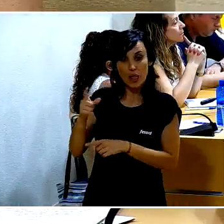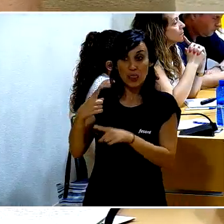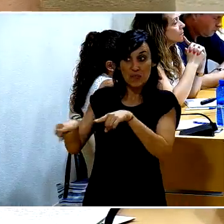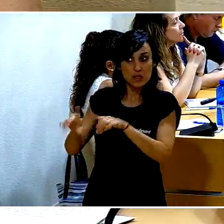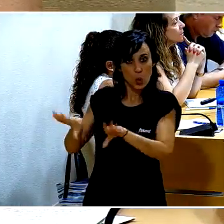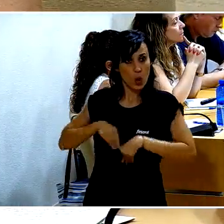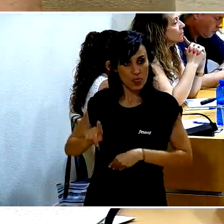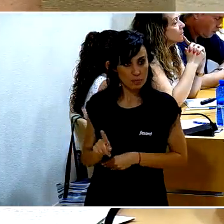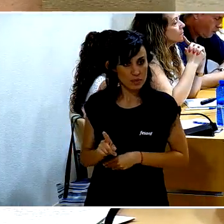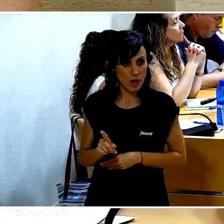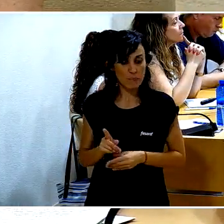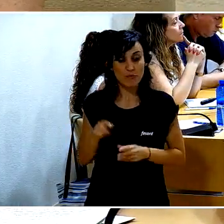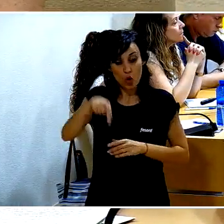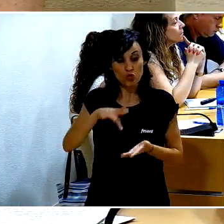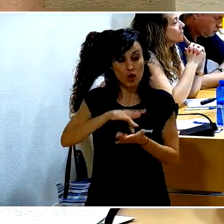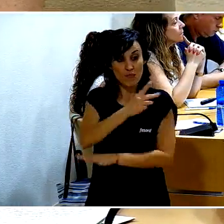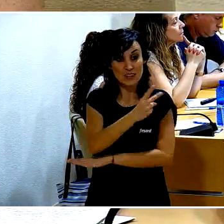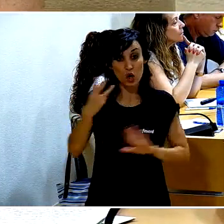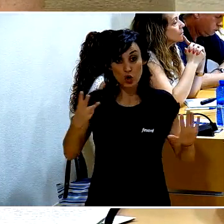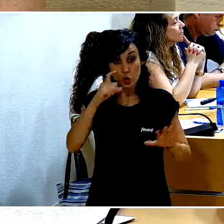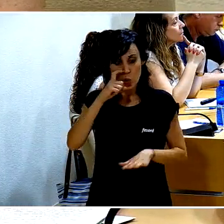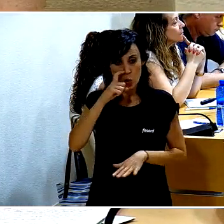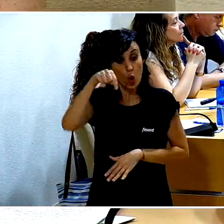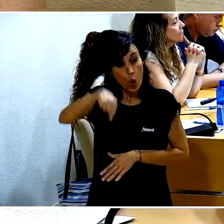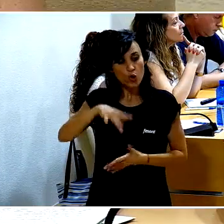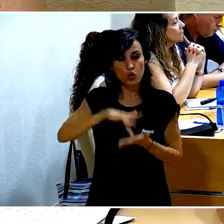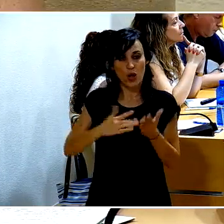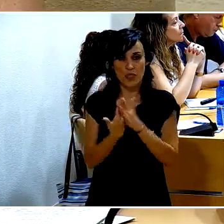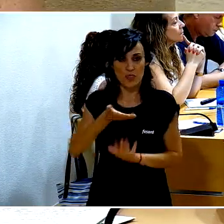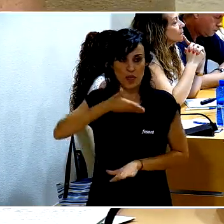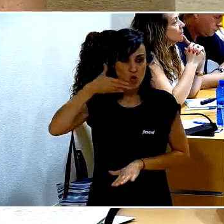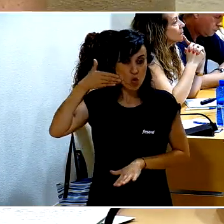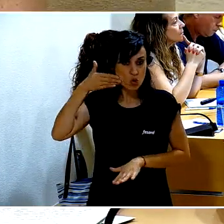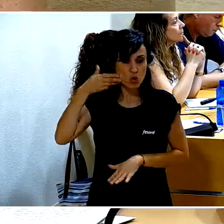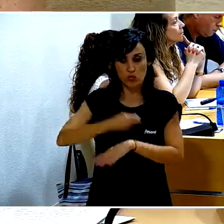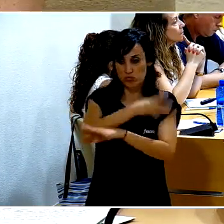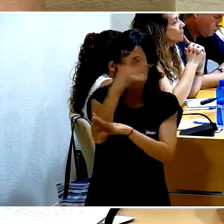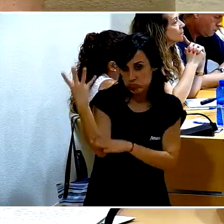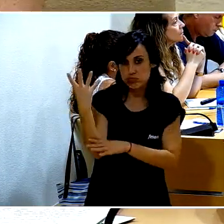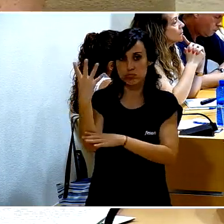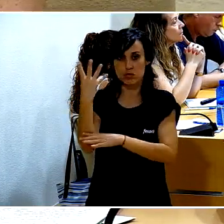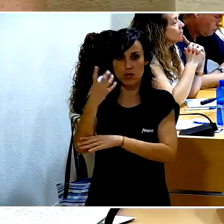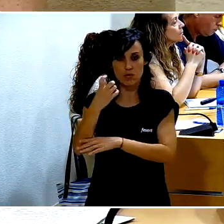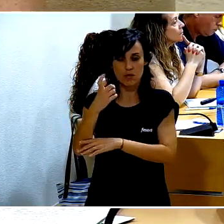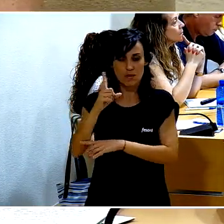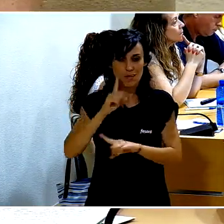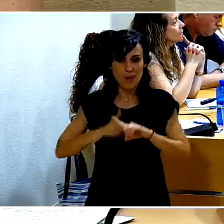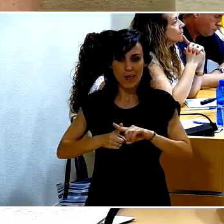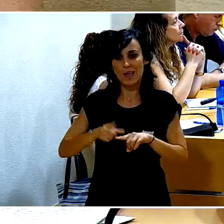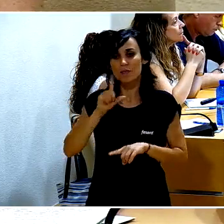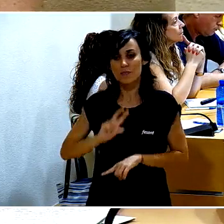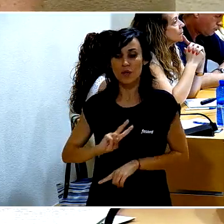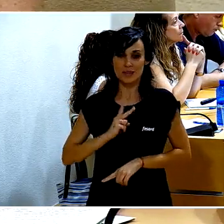Avui és 28 de juny i avui és el dia de l'orgull lèsbic, gay, transexual, bisexual